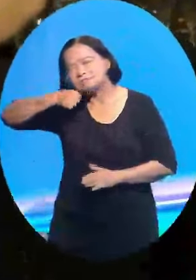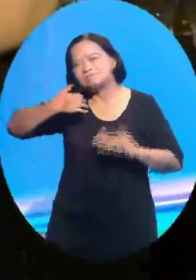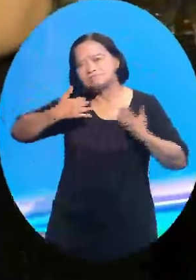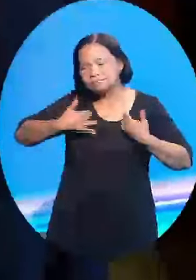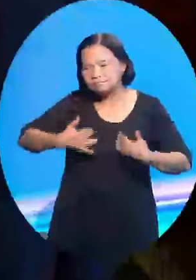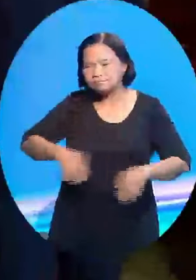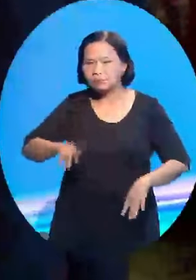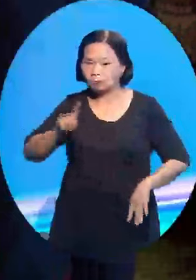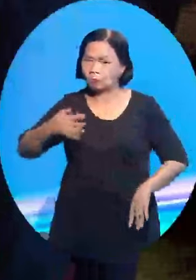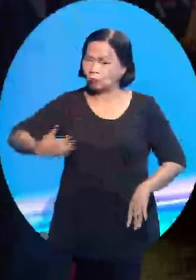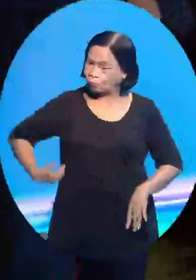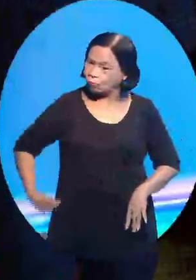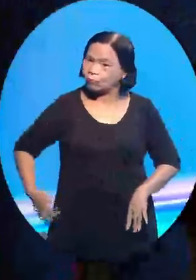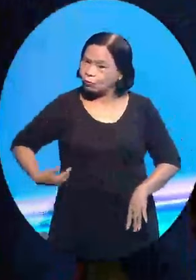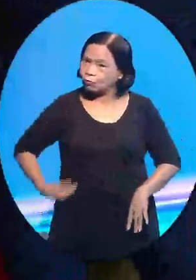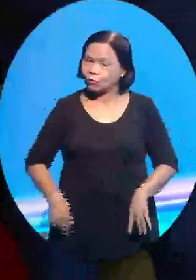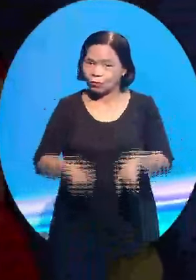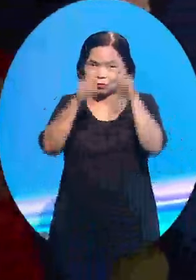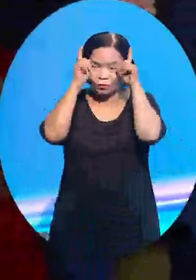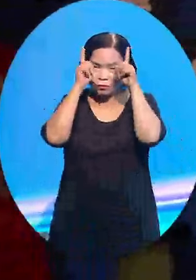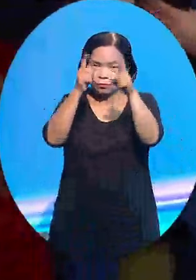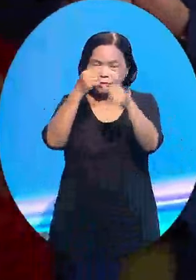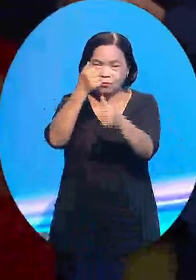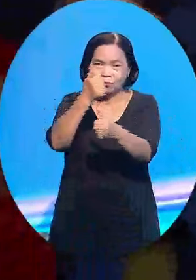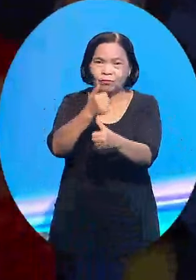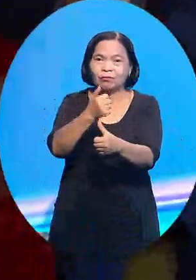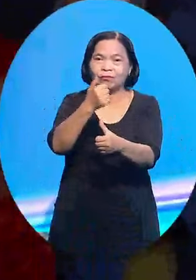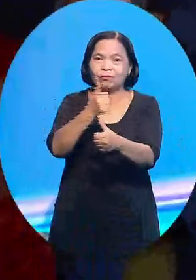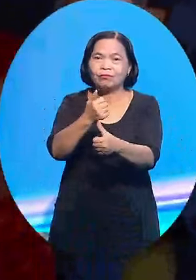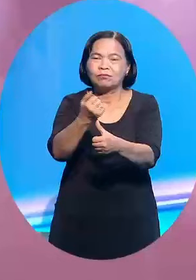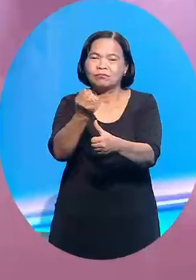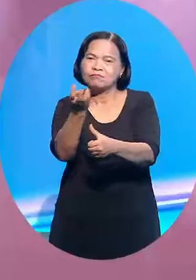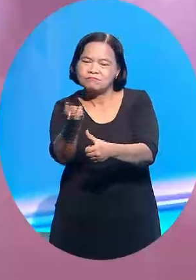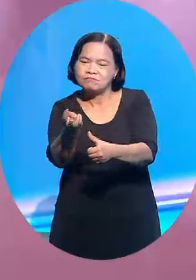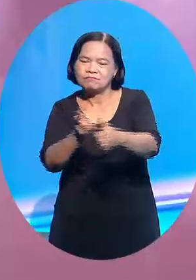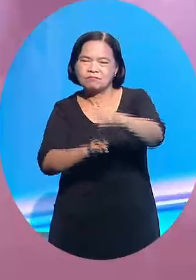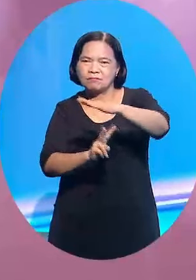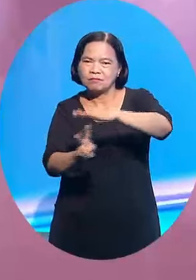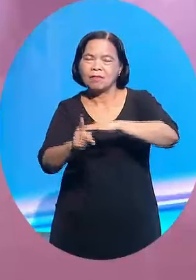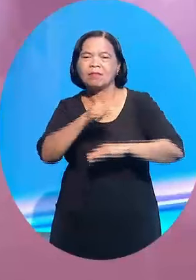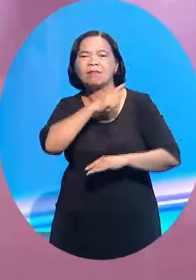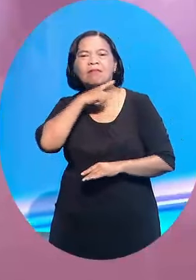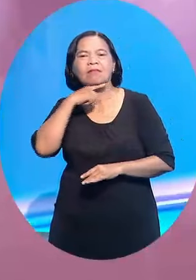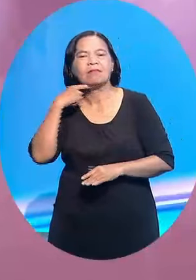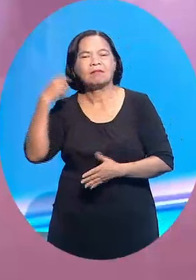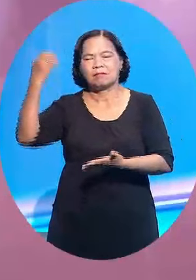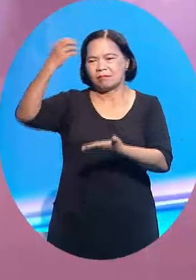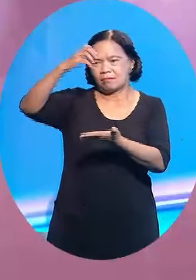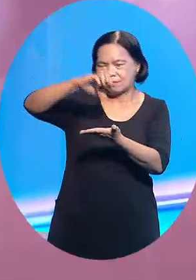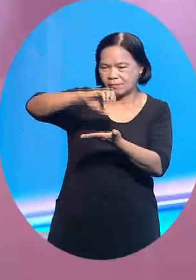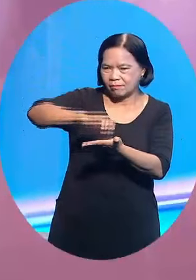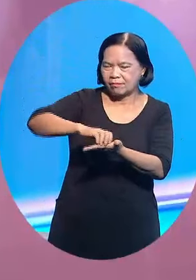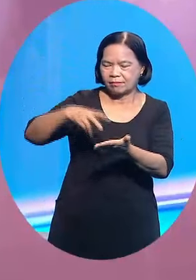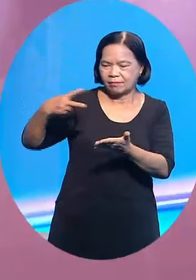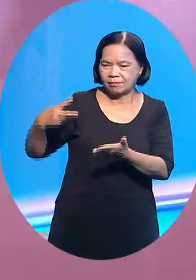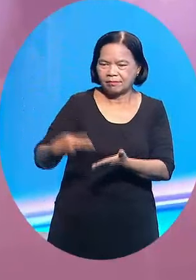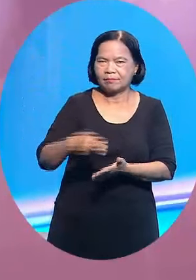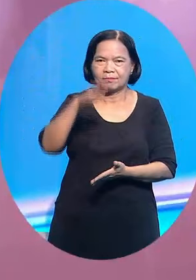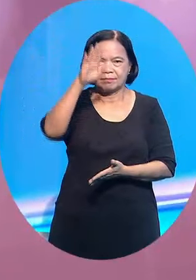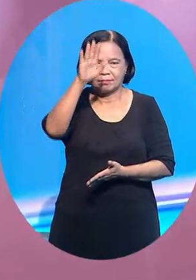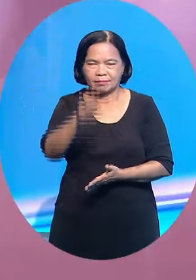những lời buộc tội của các lãnh đạo phe đối lập về việc chính phủ dây và chi tiền công quá mức, cùng với cam kết của họ trong việc áp dụng những biện pháp cắt giảm nghiêm ngặt,